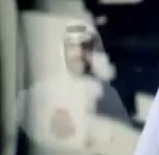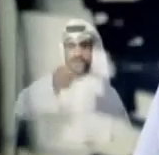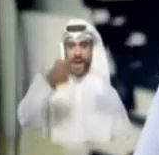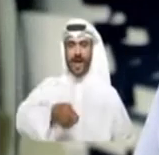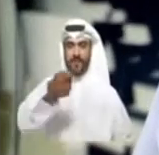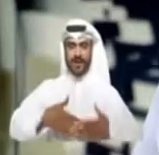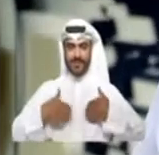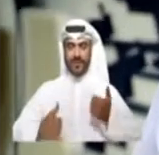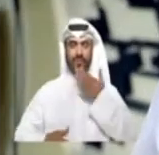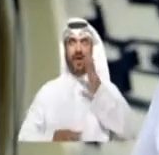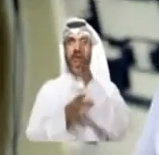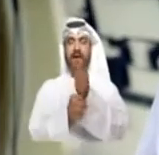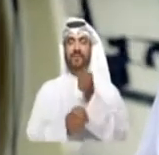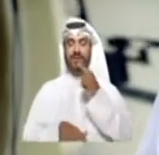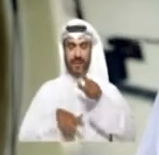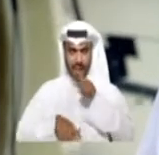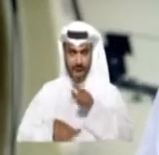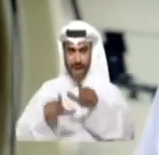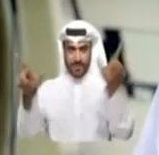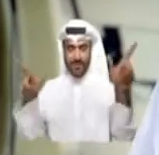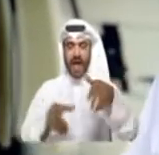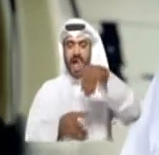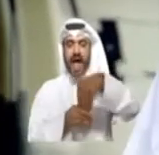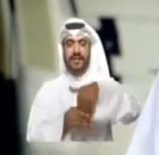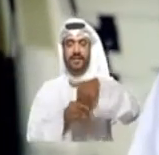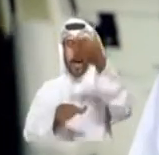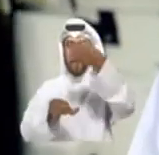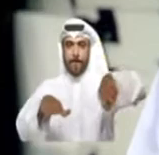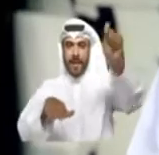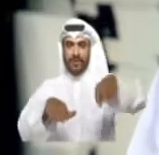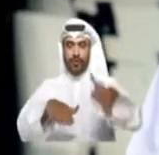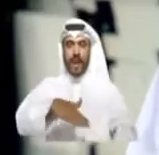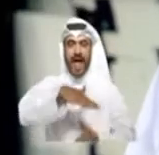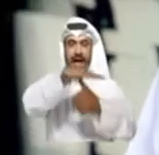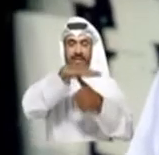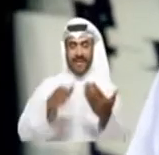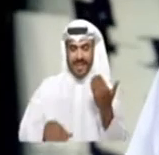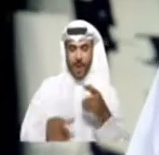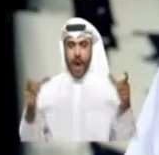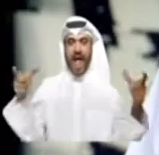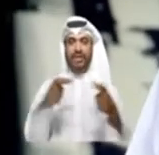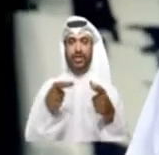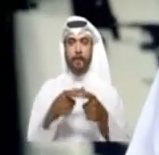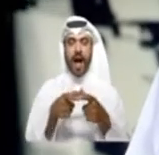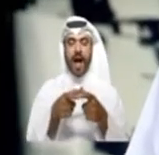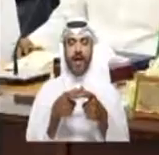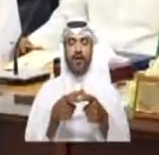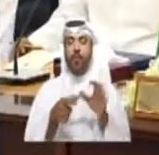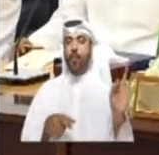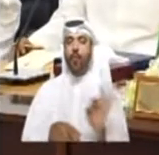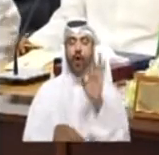وصف رئيس مجلس الأمة اجتماع السلطتين الذي انتهى قبل قليل في مكتب مجلس